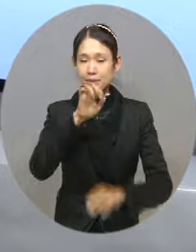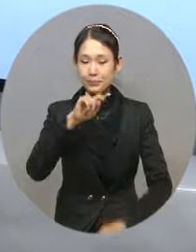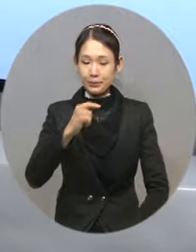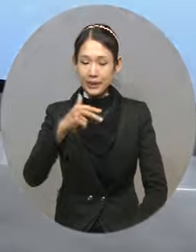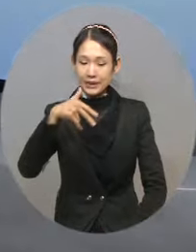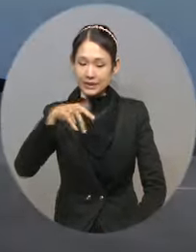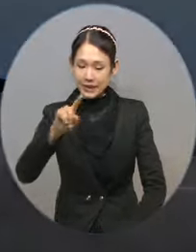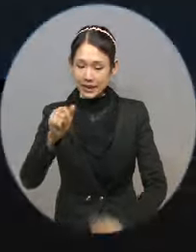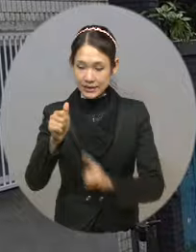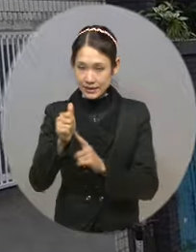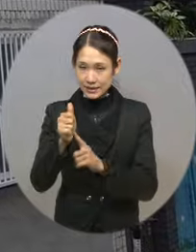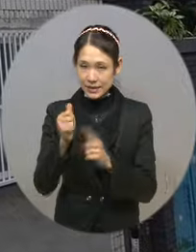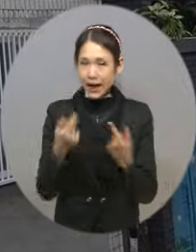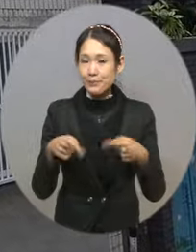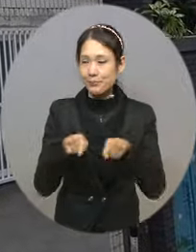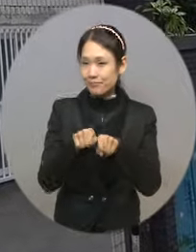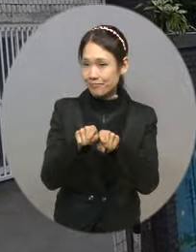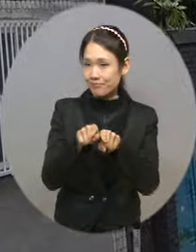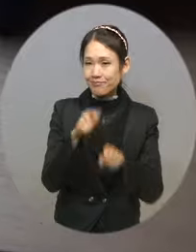들어가 봅니다.